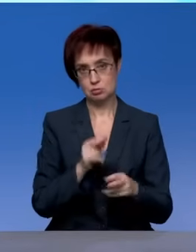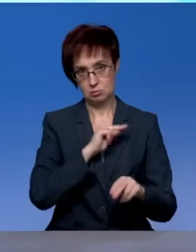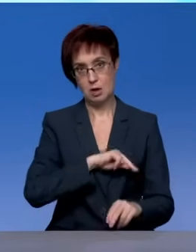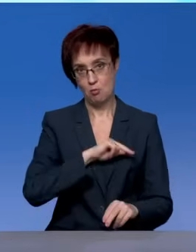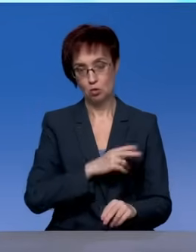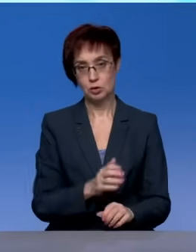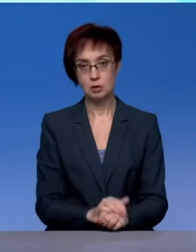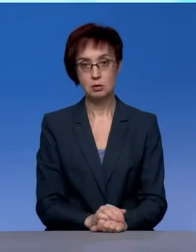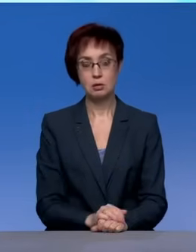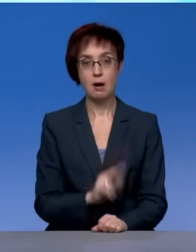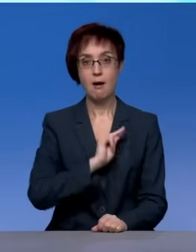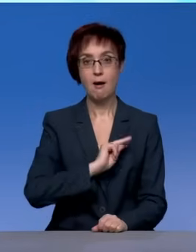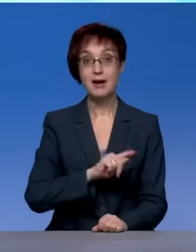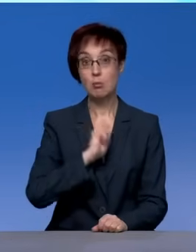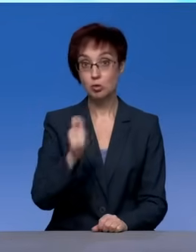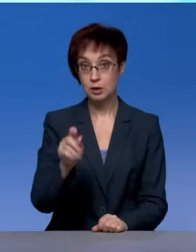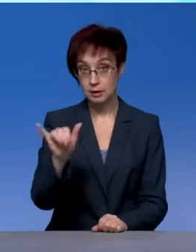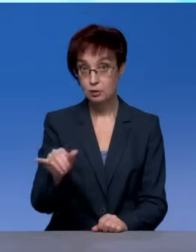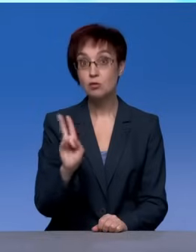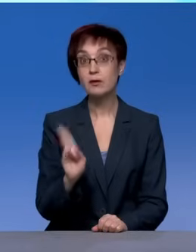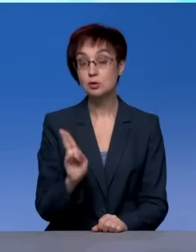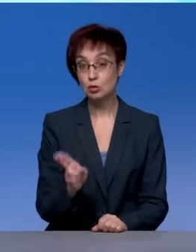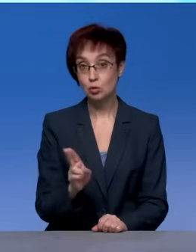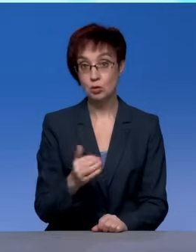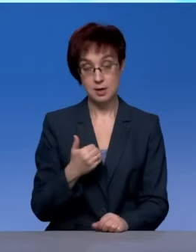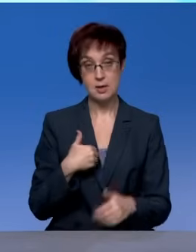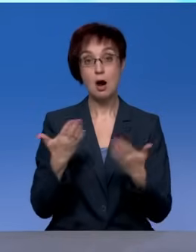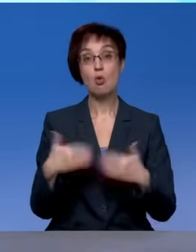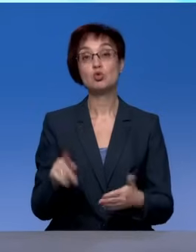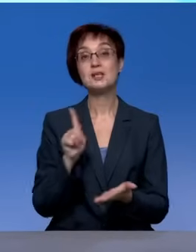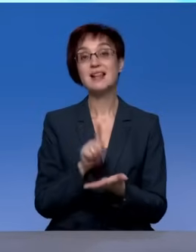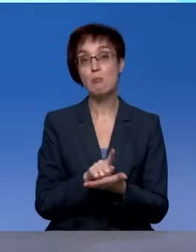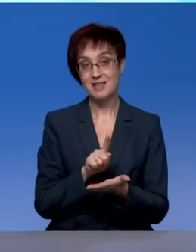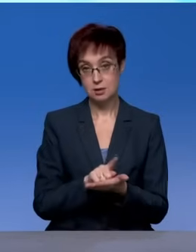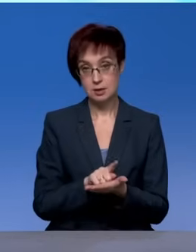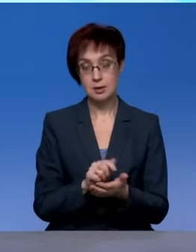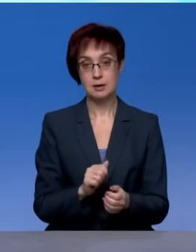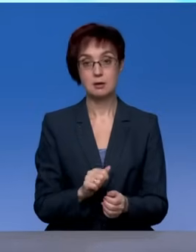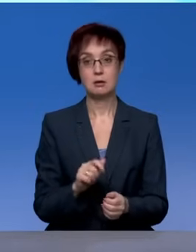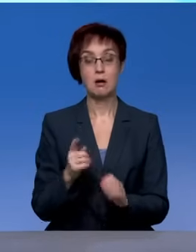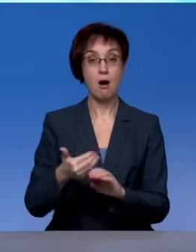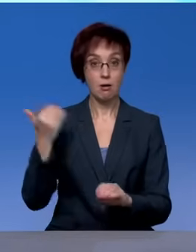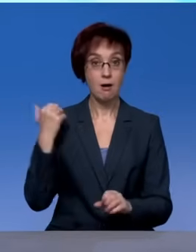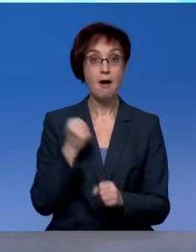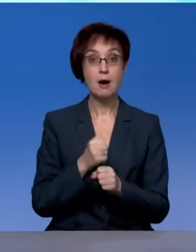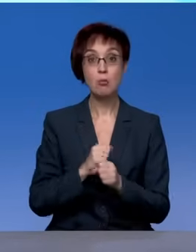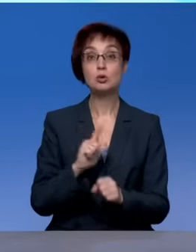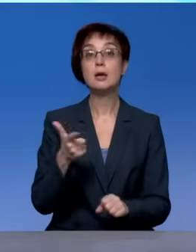кто у вас? Что вам работодатель? Я уже на пенсии. А где работали? Где ваш стаж не